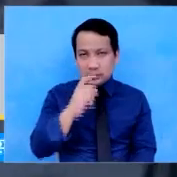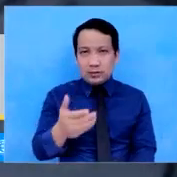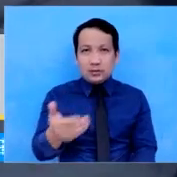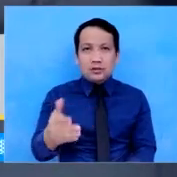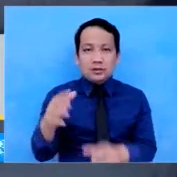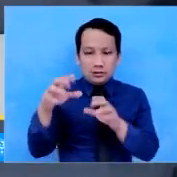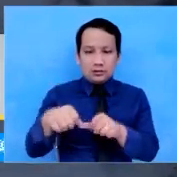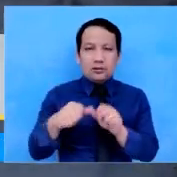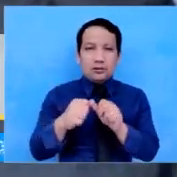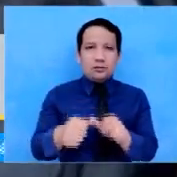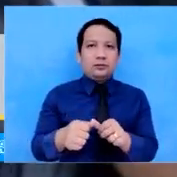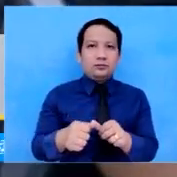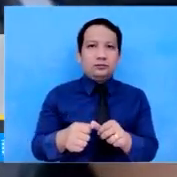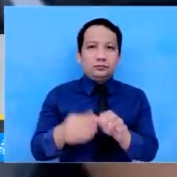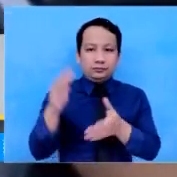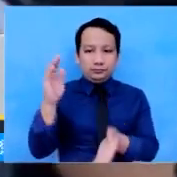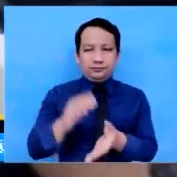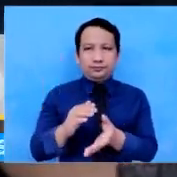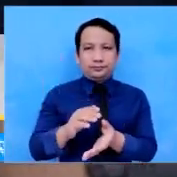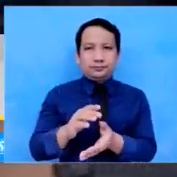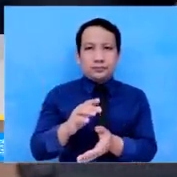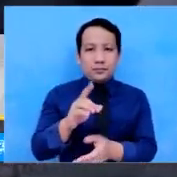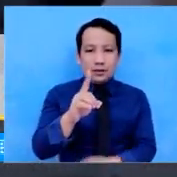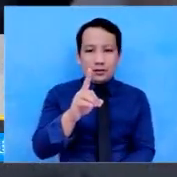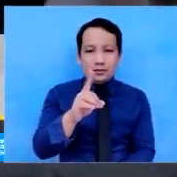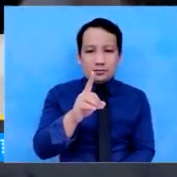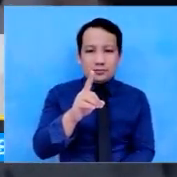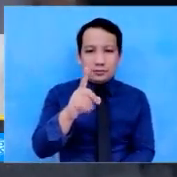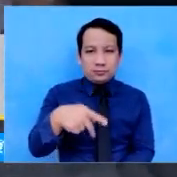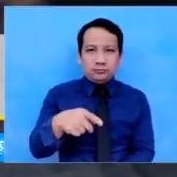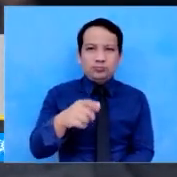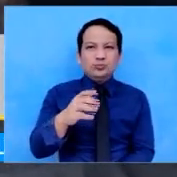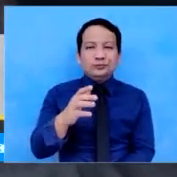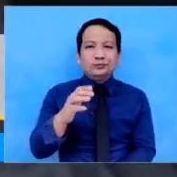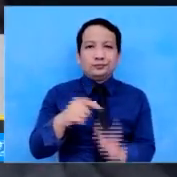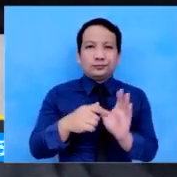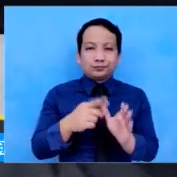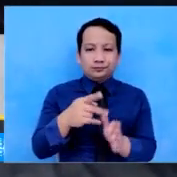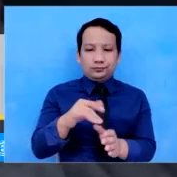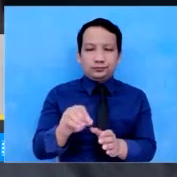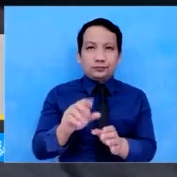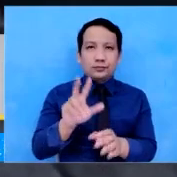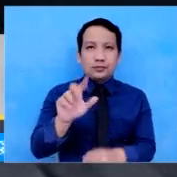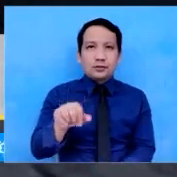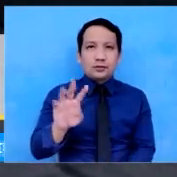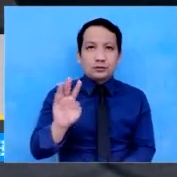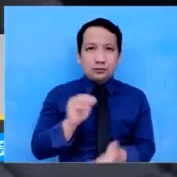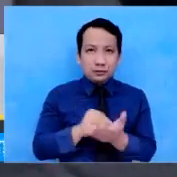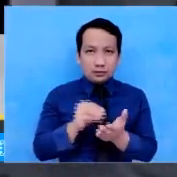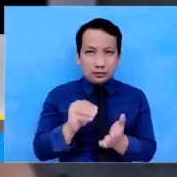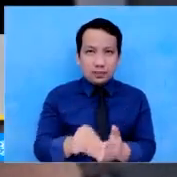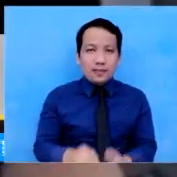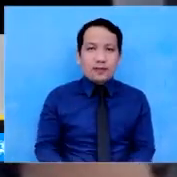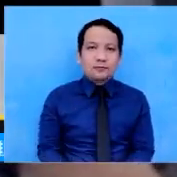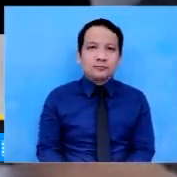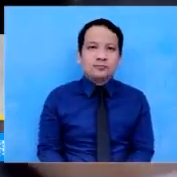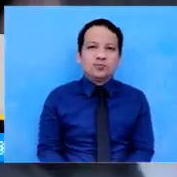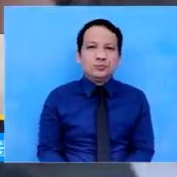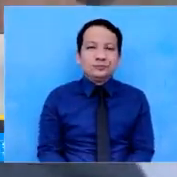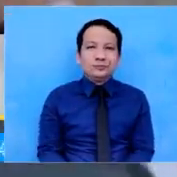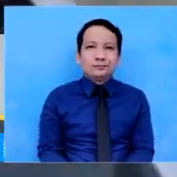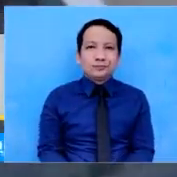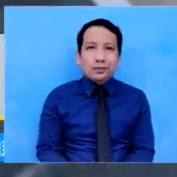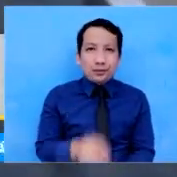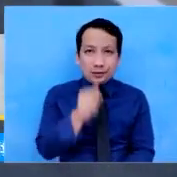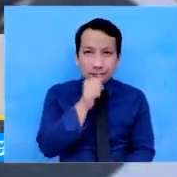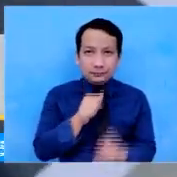mga suspect ang hindi bababa sa kalahating kilo ng hinihinalang shabu na may street value na aabot sa 3.4 million pesos. Nakatago umano ang